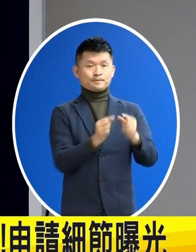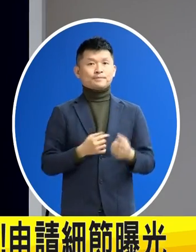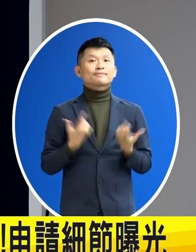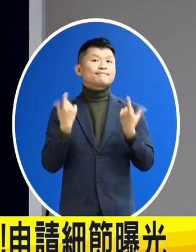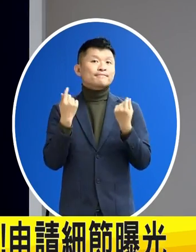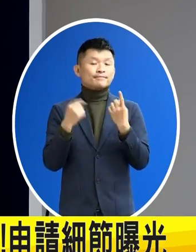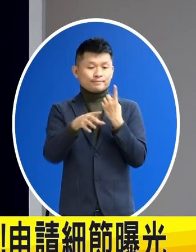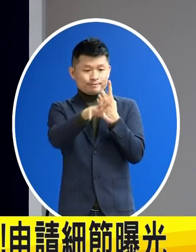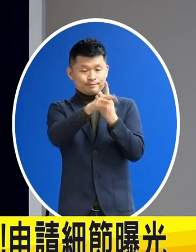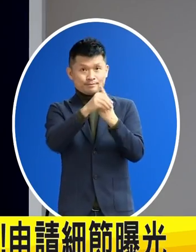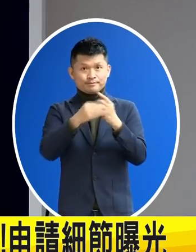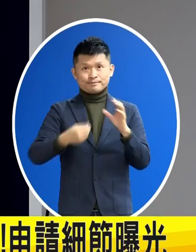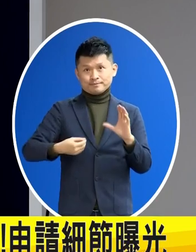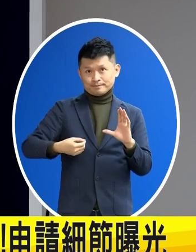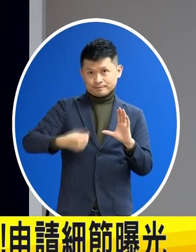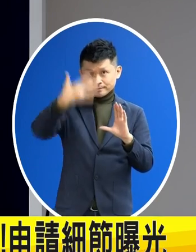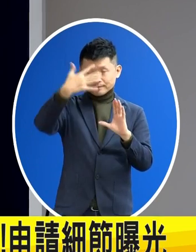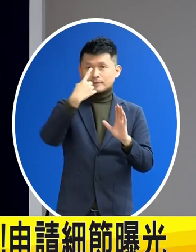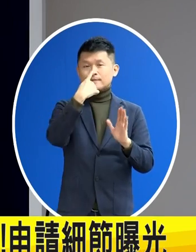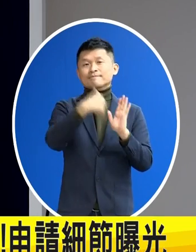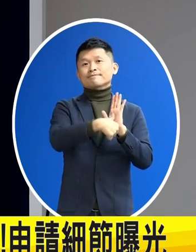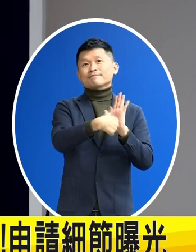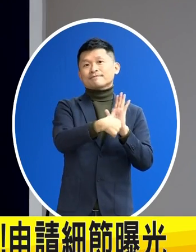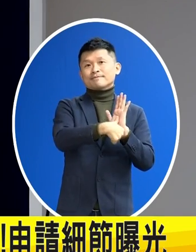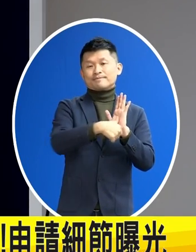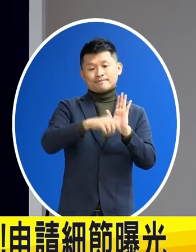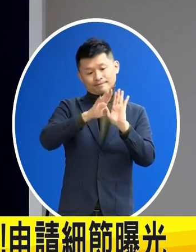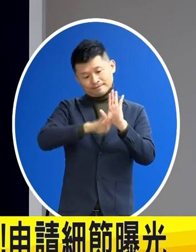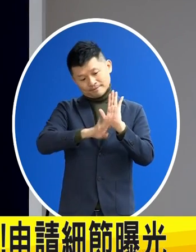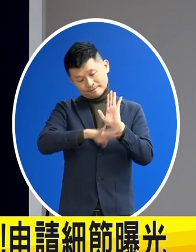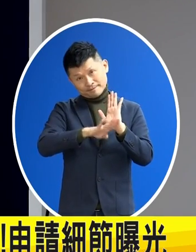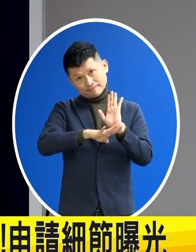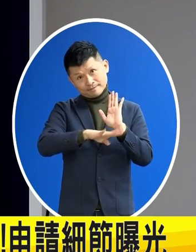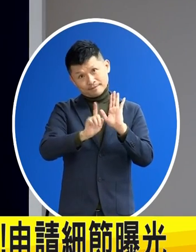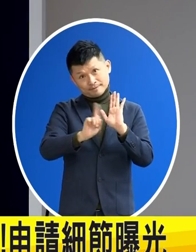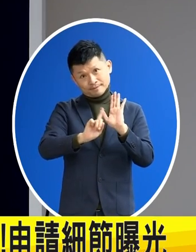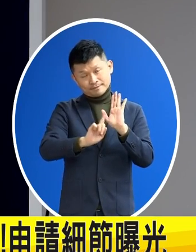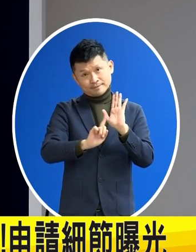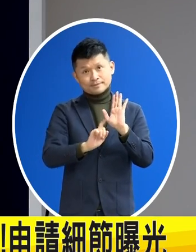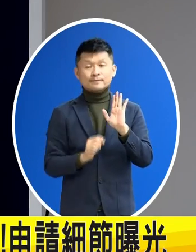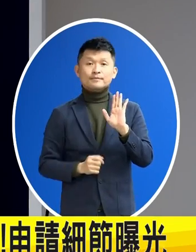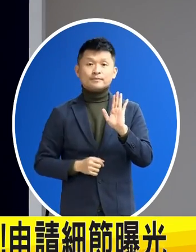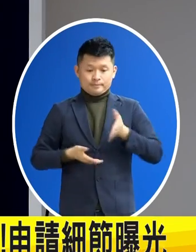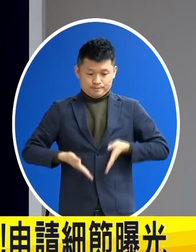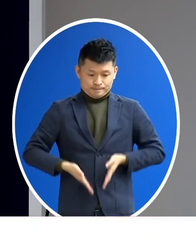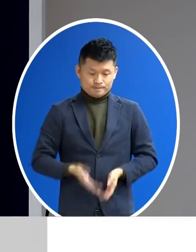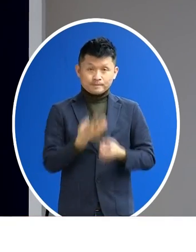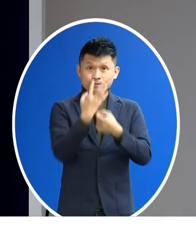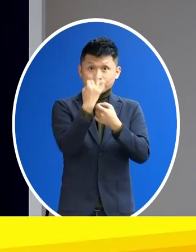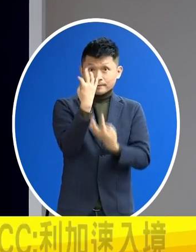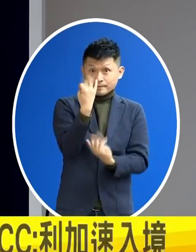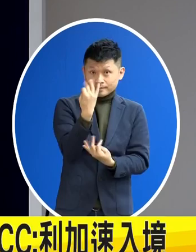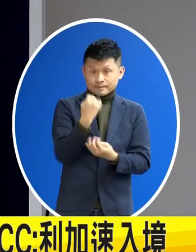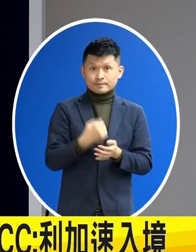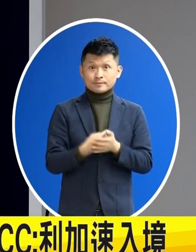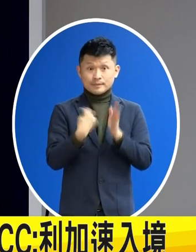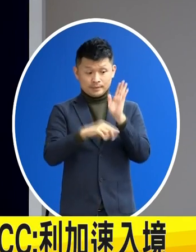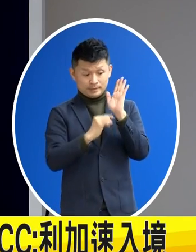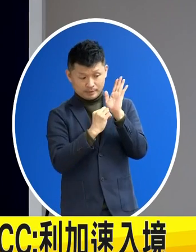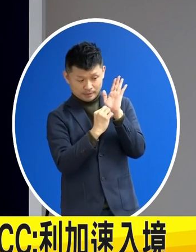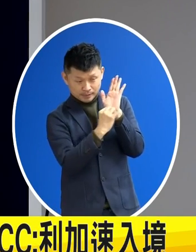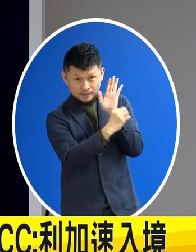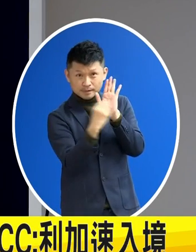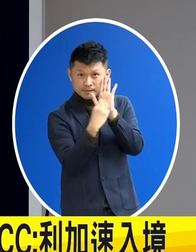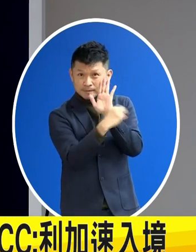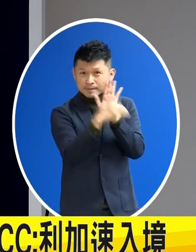好，一样出现是我的名字，下面一样是出现是我的出生年日，它下面有一栏字比较